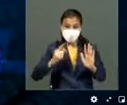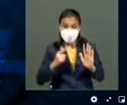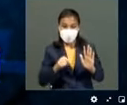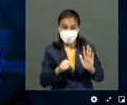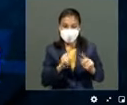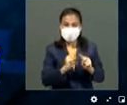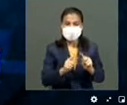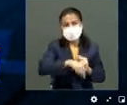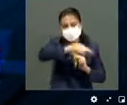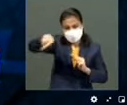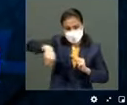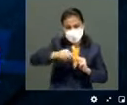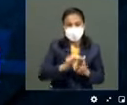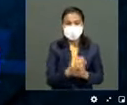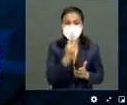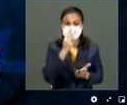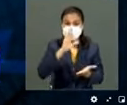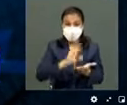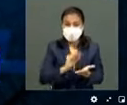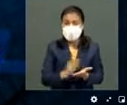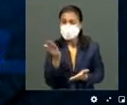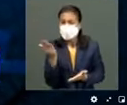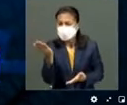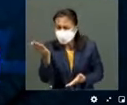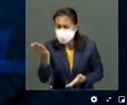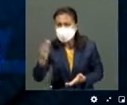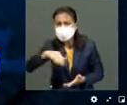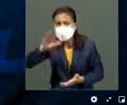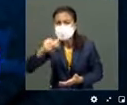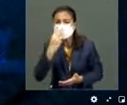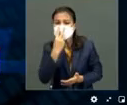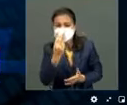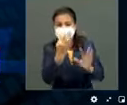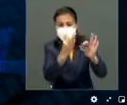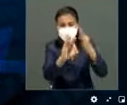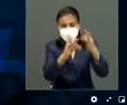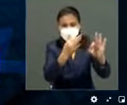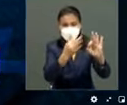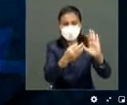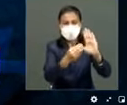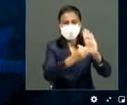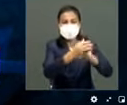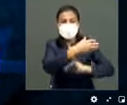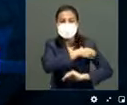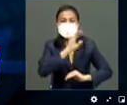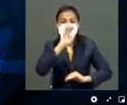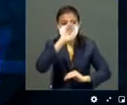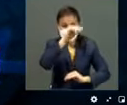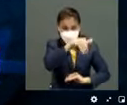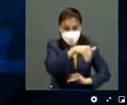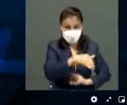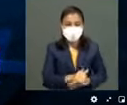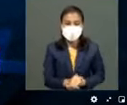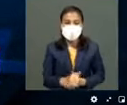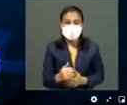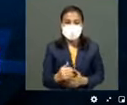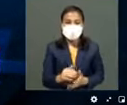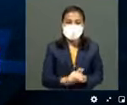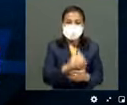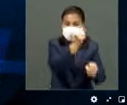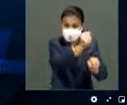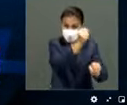รายงานทั้งในแง่ของรายงานสถานการณ์รวมทั้ง เรื่องของการปฏิบัติง